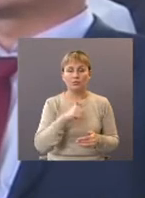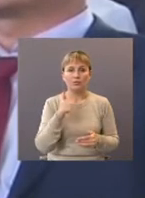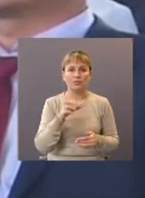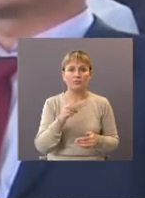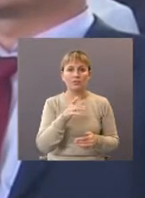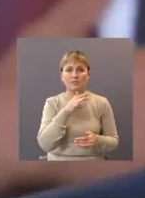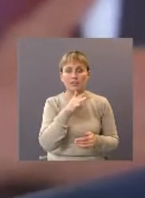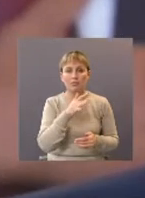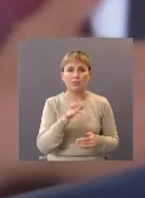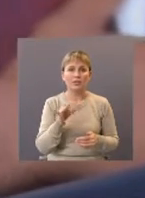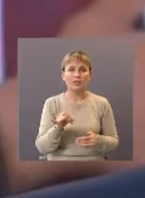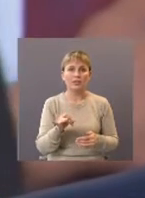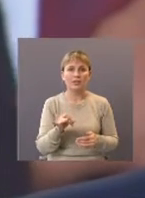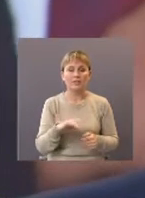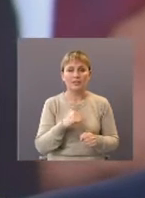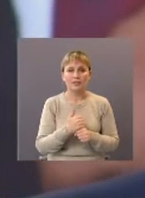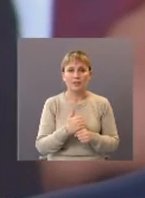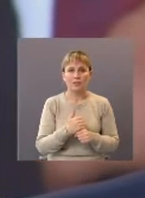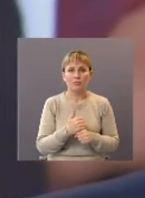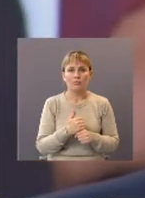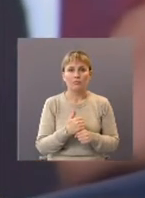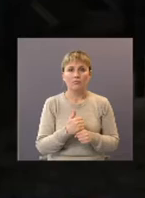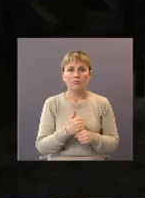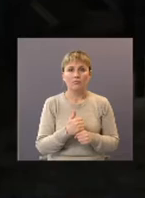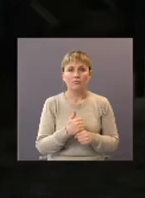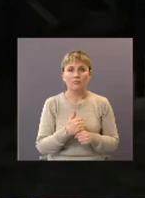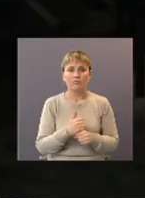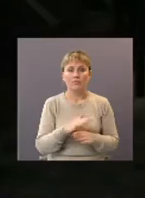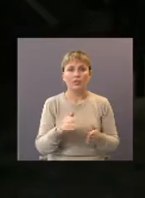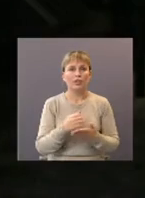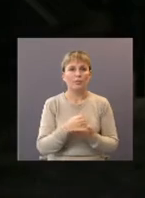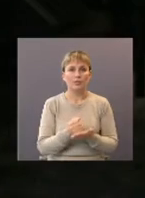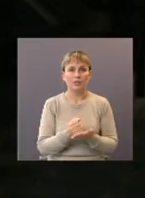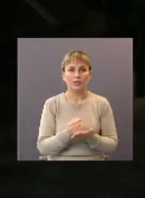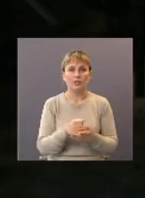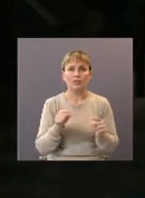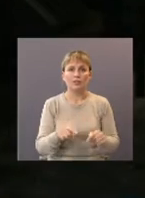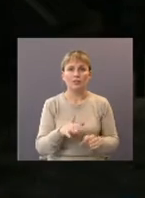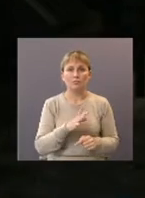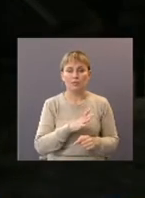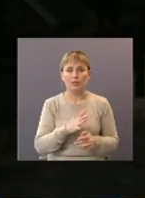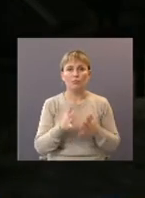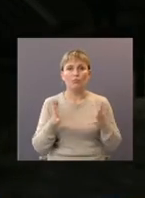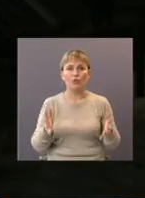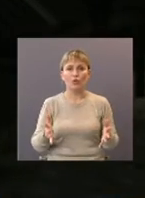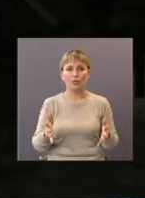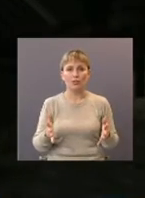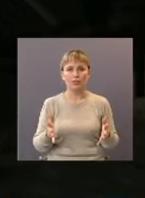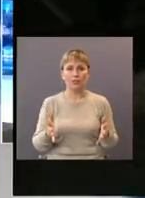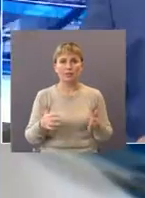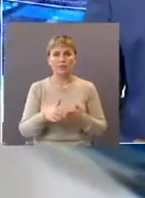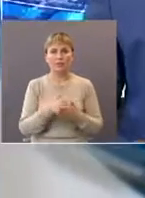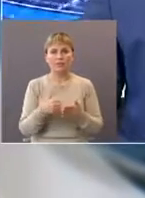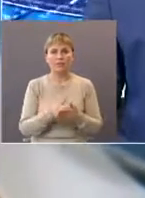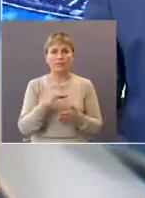безвременной кончине. И в основном они не подтверждались, то есть здесь было больше